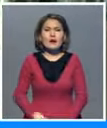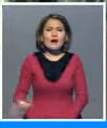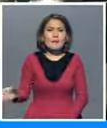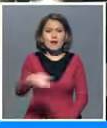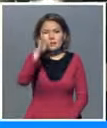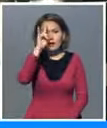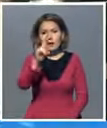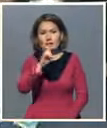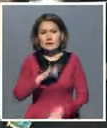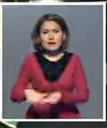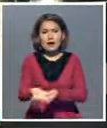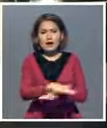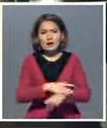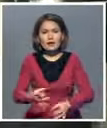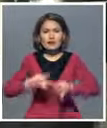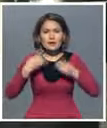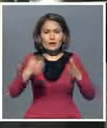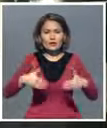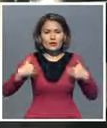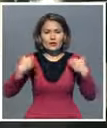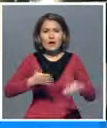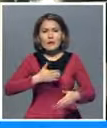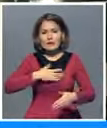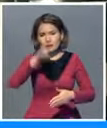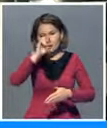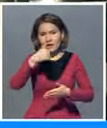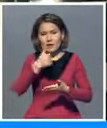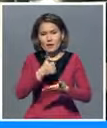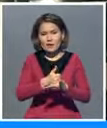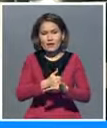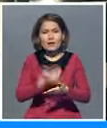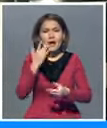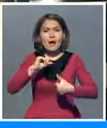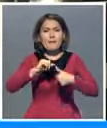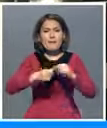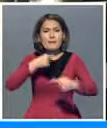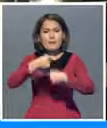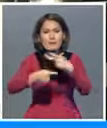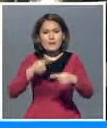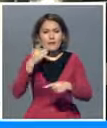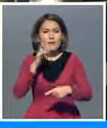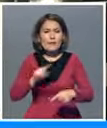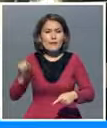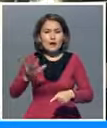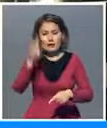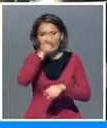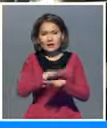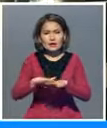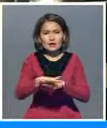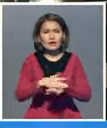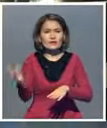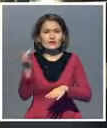Барлық қазақстандықтарды бүгінгі мерекемен құттықтағым келеді. Біз елбасымыздың мәңгілік ел идеясын қолдаймыз, себебі президент айтқандай, мәңгілік